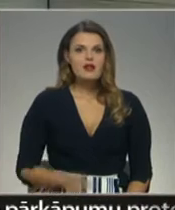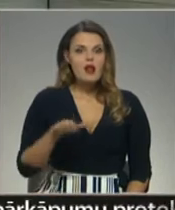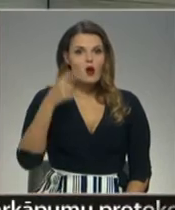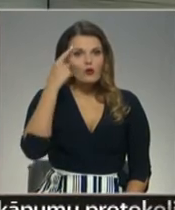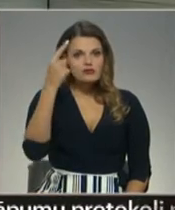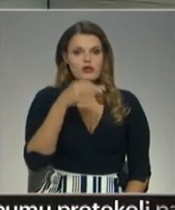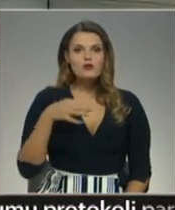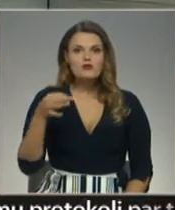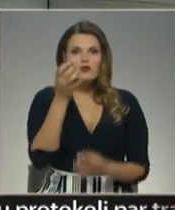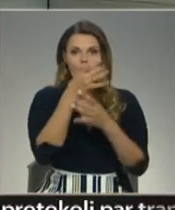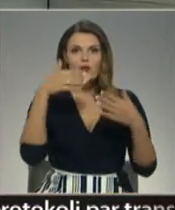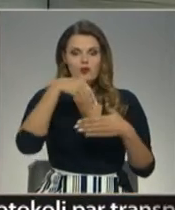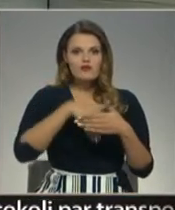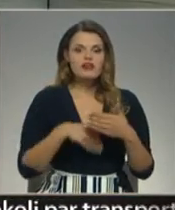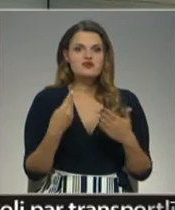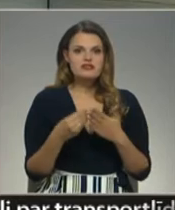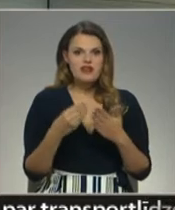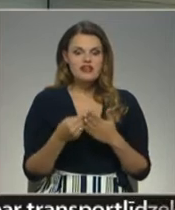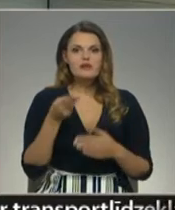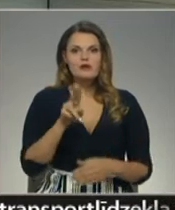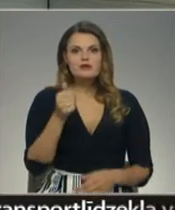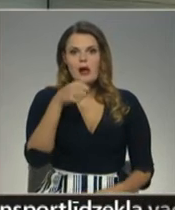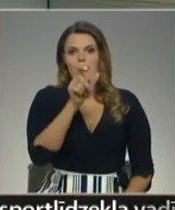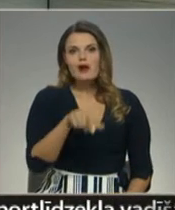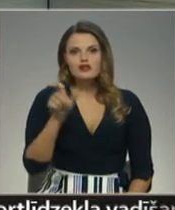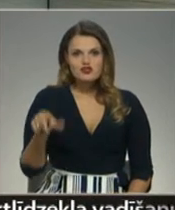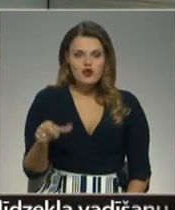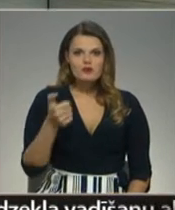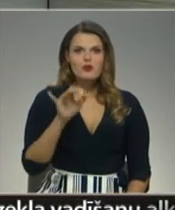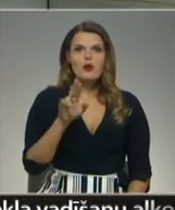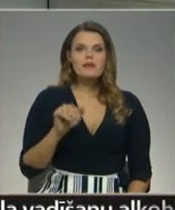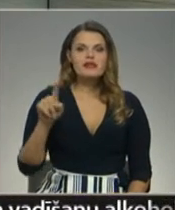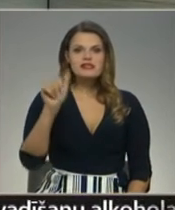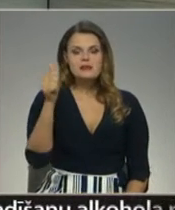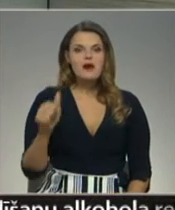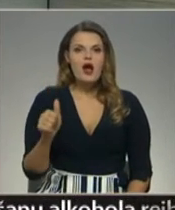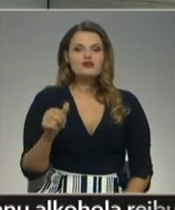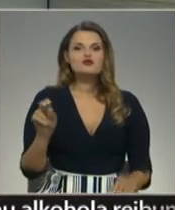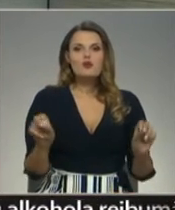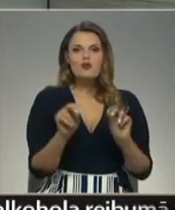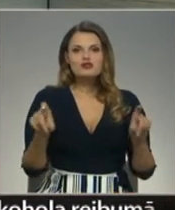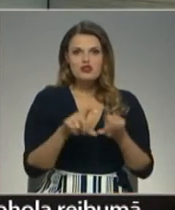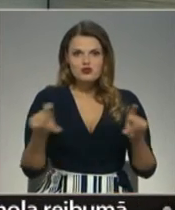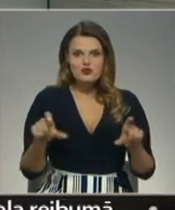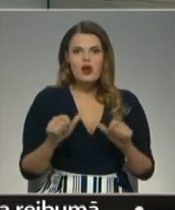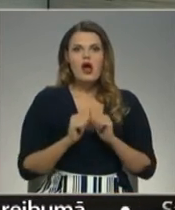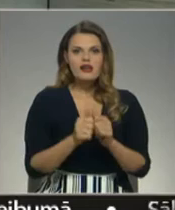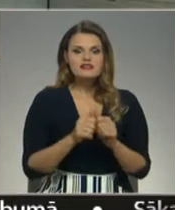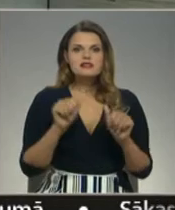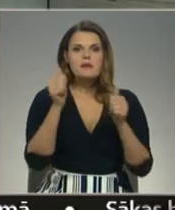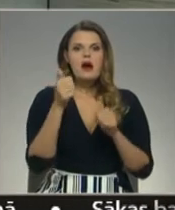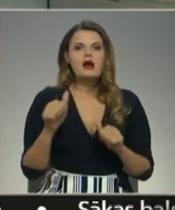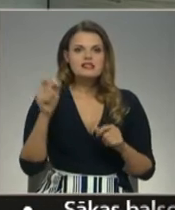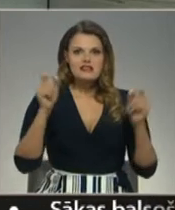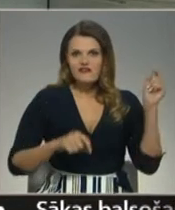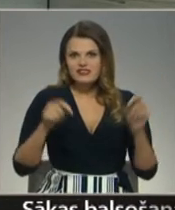Lai apzinātu novada kultūrvēsturiskās vērtības un personības, Grobiņas mākslas un mūzikas skolā aizvadīts